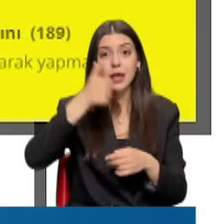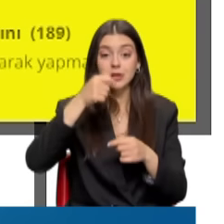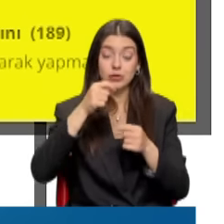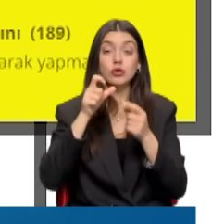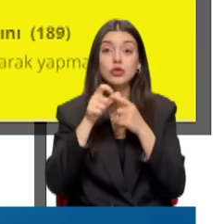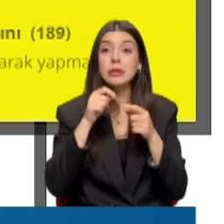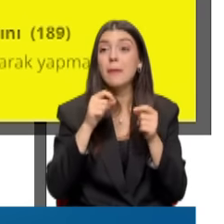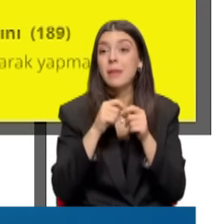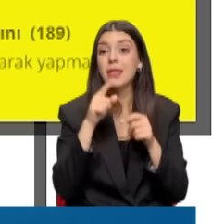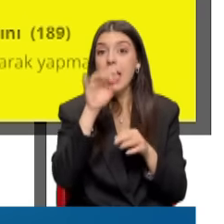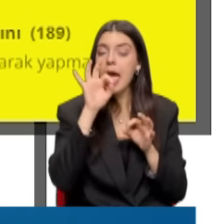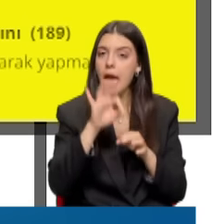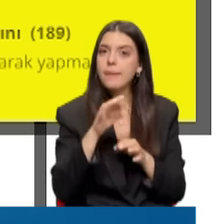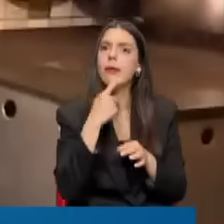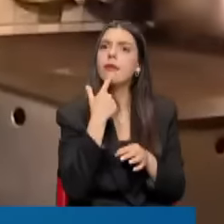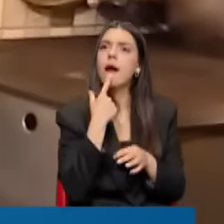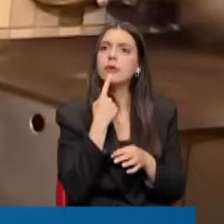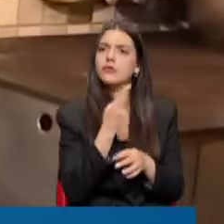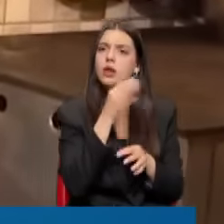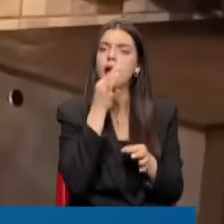de ihbarlar kolayca